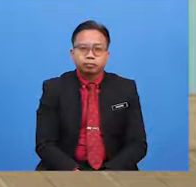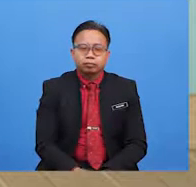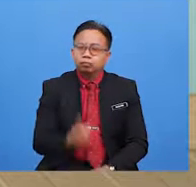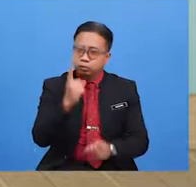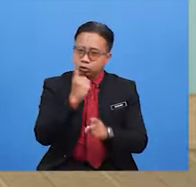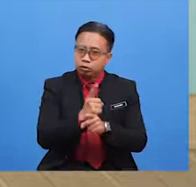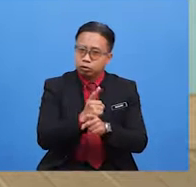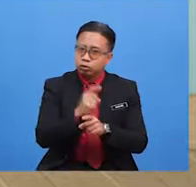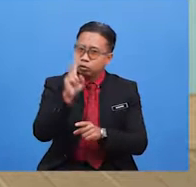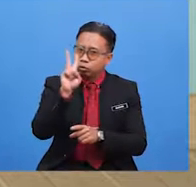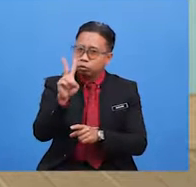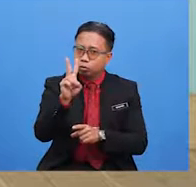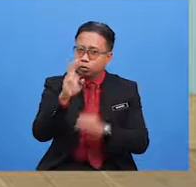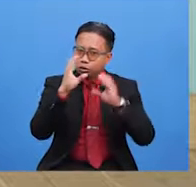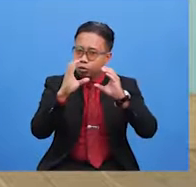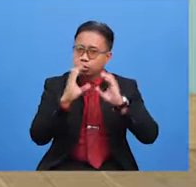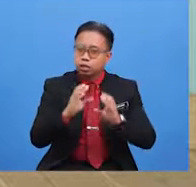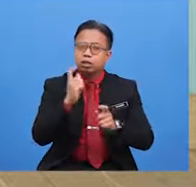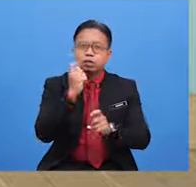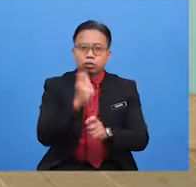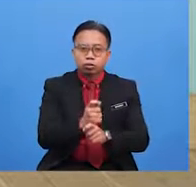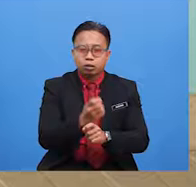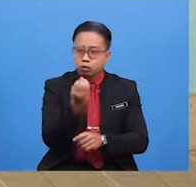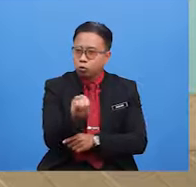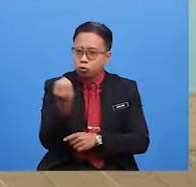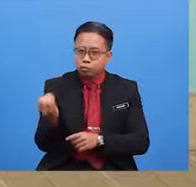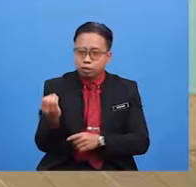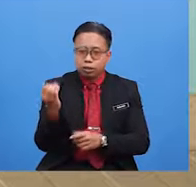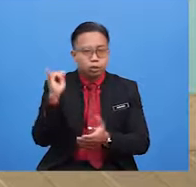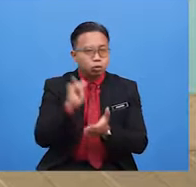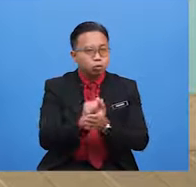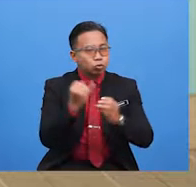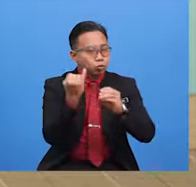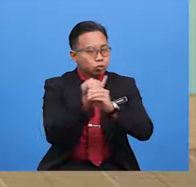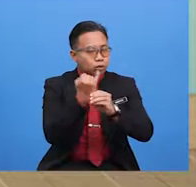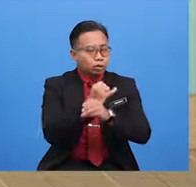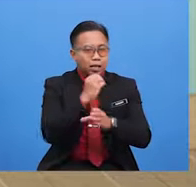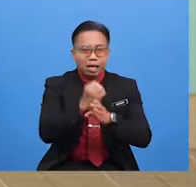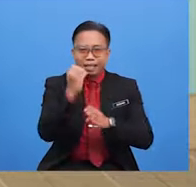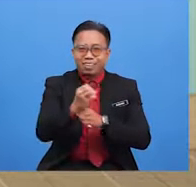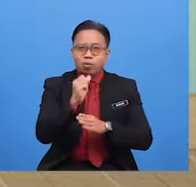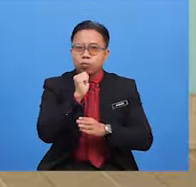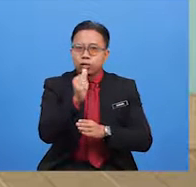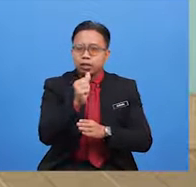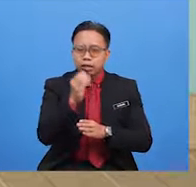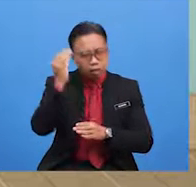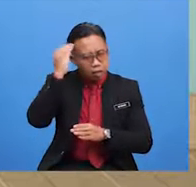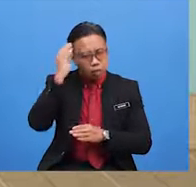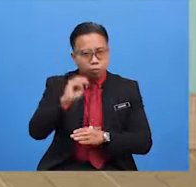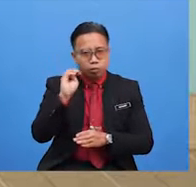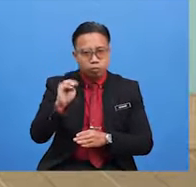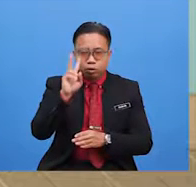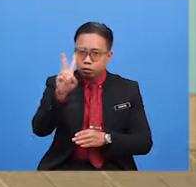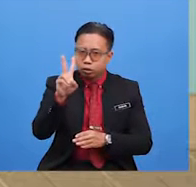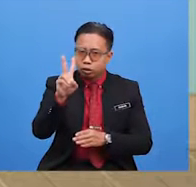Sebenarnya, terdapat dua syarat yang menentukan sama ada objek itu adalah jirin atau bukan. Tahukah murid-murid dua